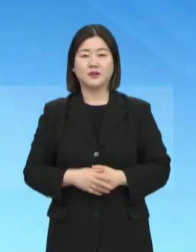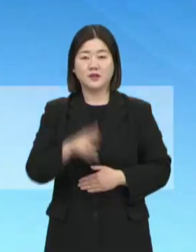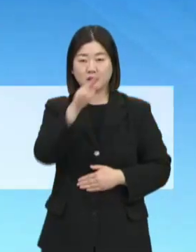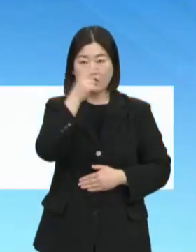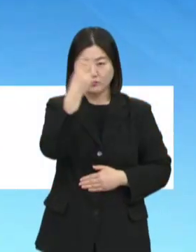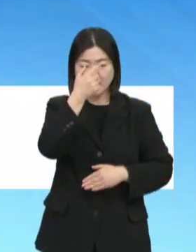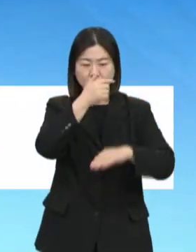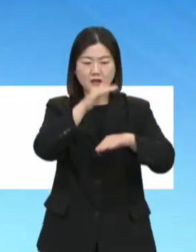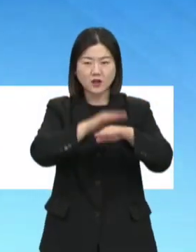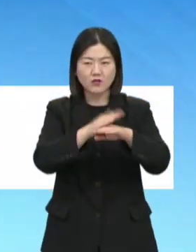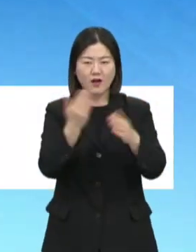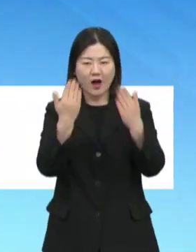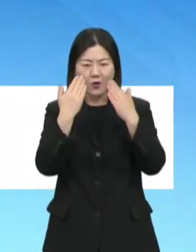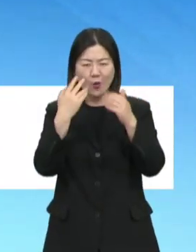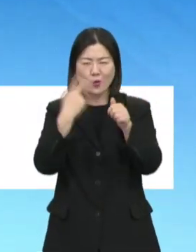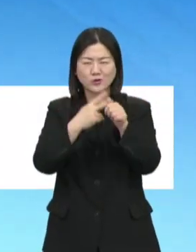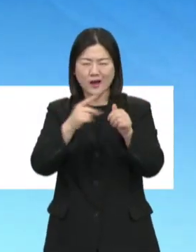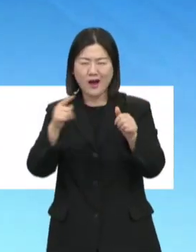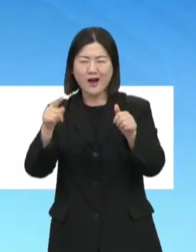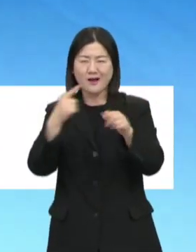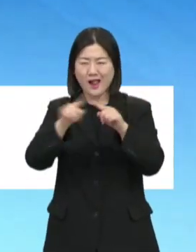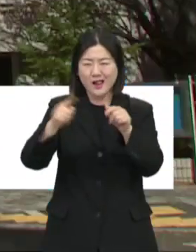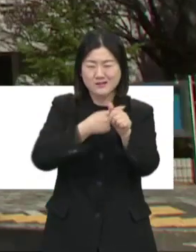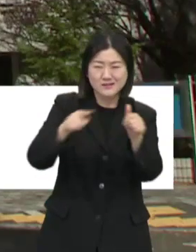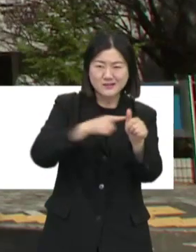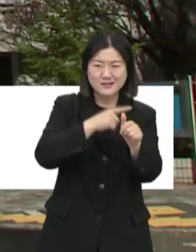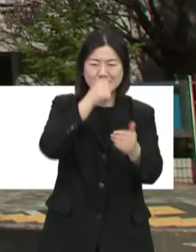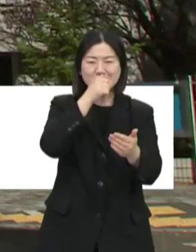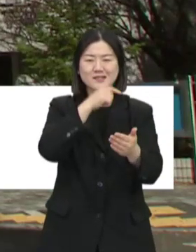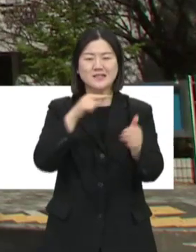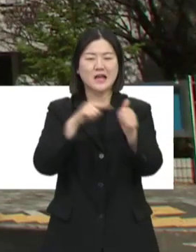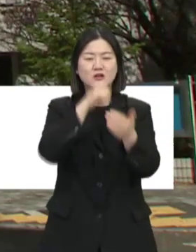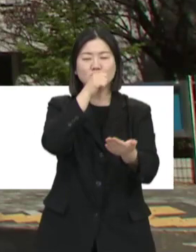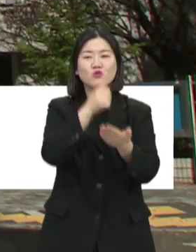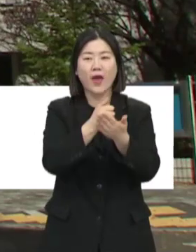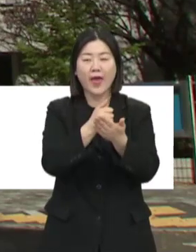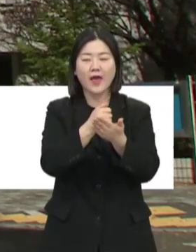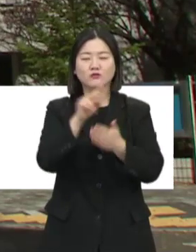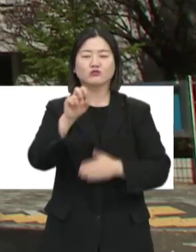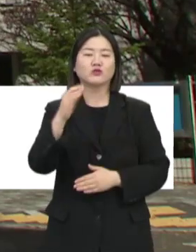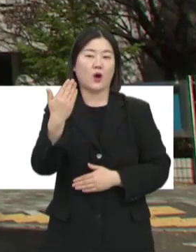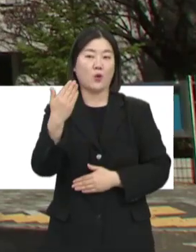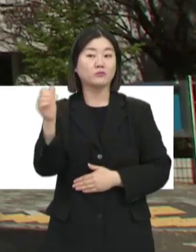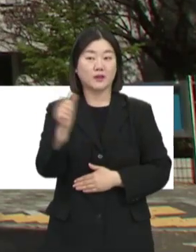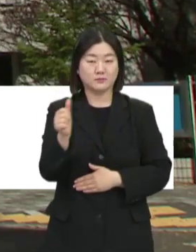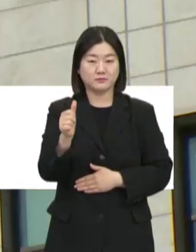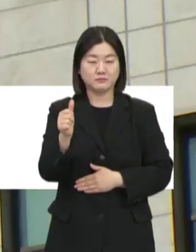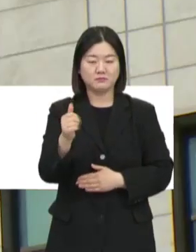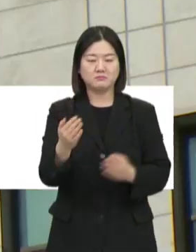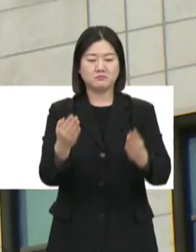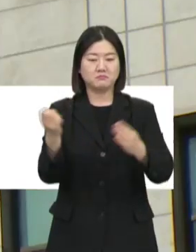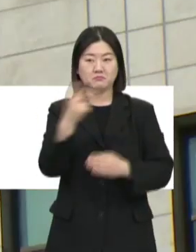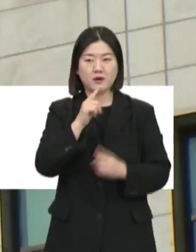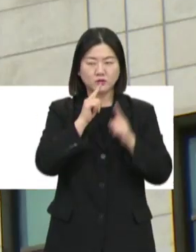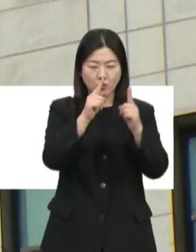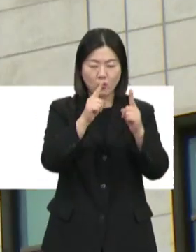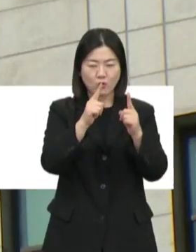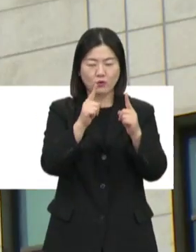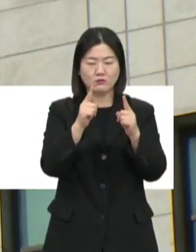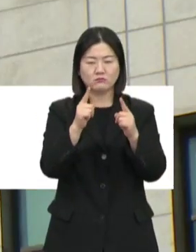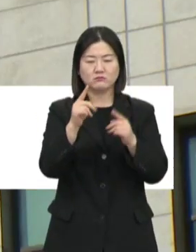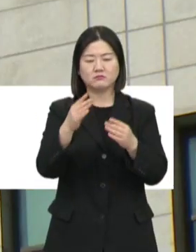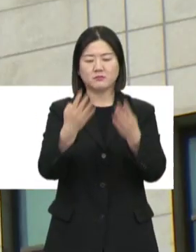검찰이 대전에 한 학교에서 교사에게 흉기를 휘둘러 살해하려한 혐의로 기소된 29살 씨에게 항소심에서도 징역